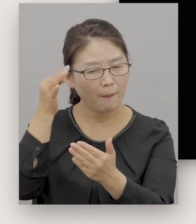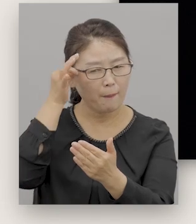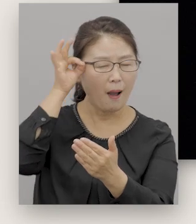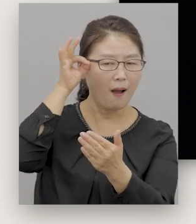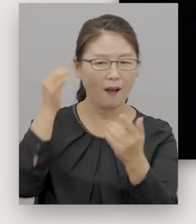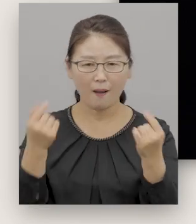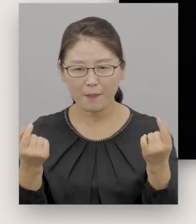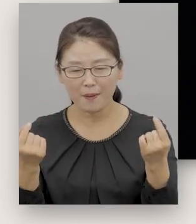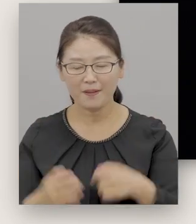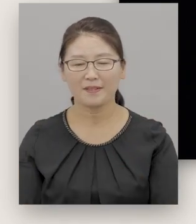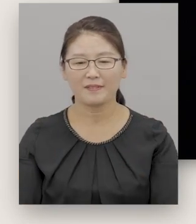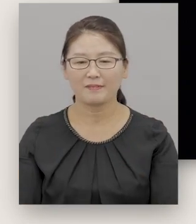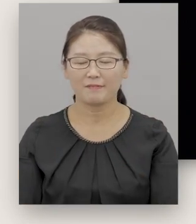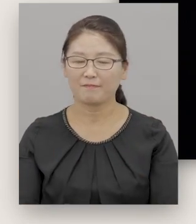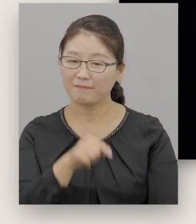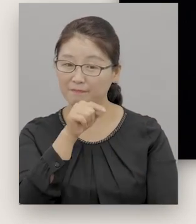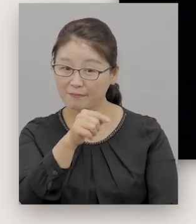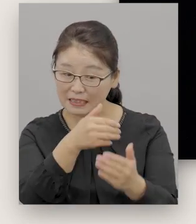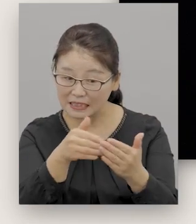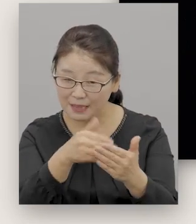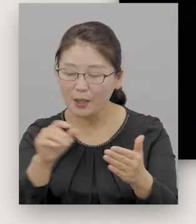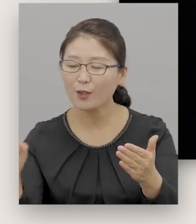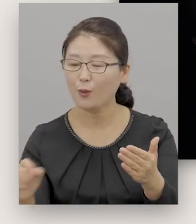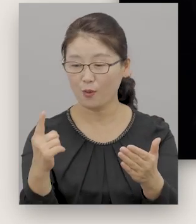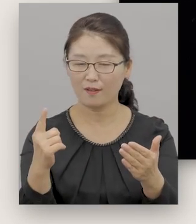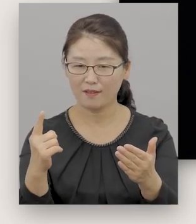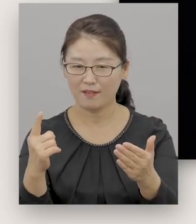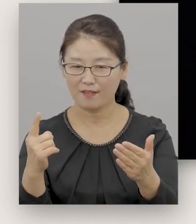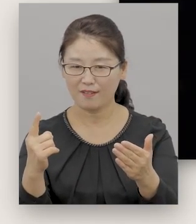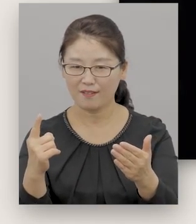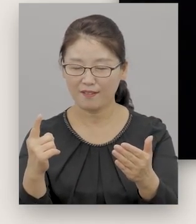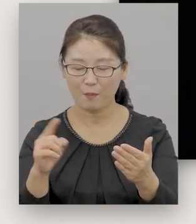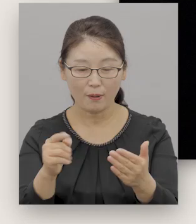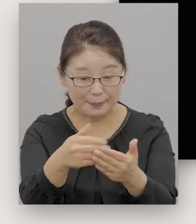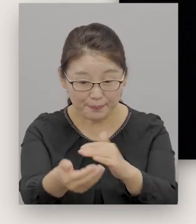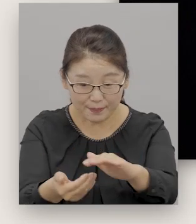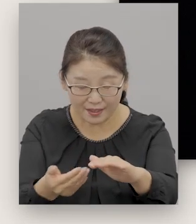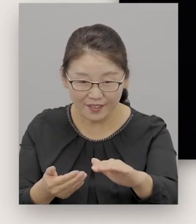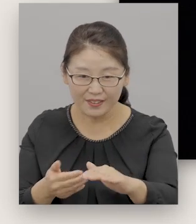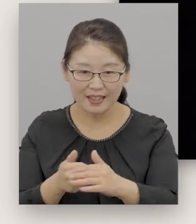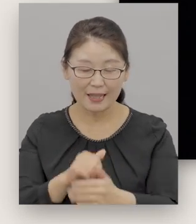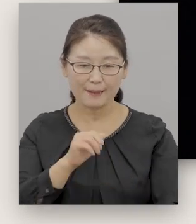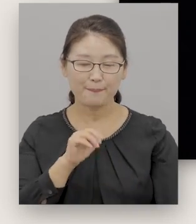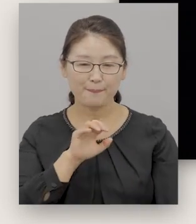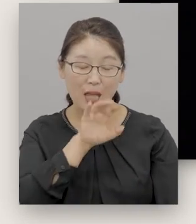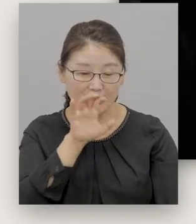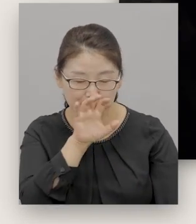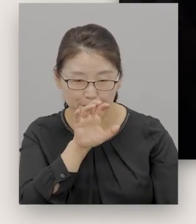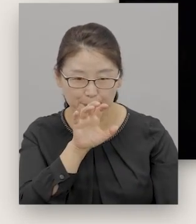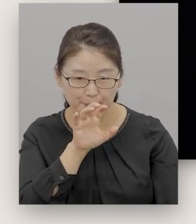형태들을 보실 수 있는데요. 이 작업의 모티브가 됐던 다양한 습작들은 전시장 뒤쪽에 있는